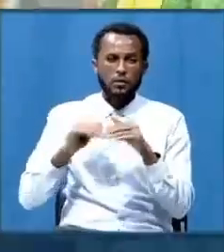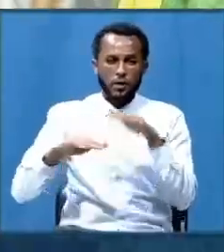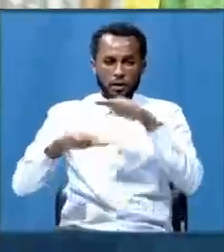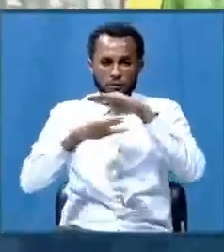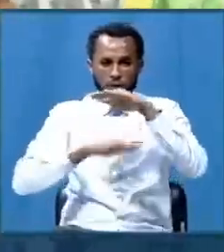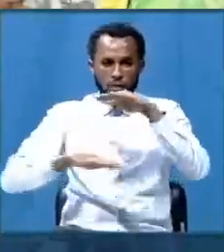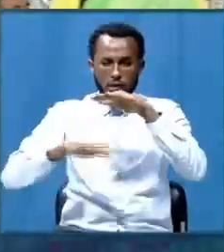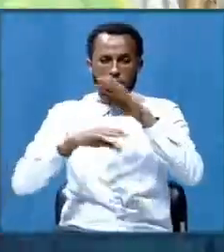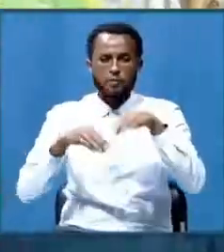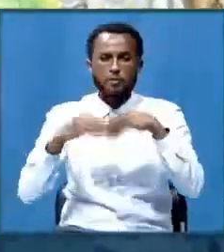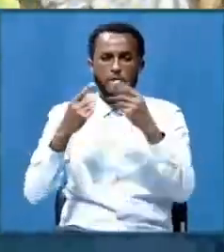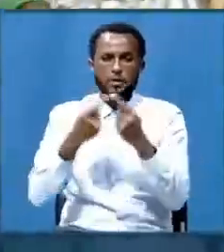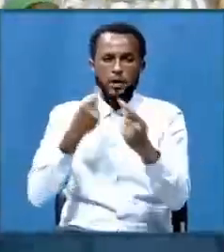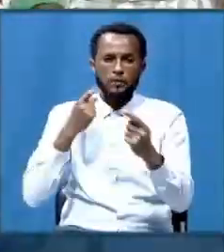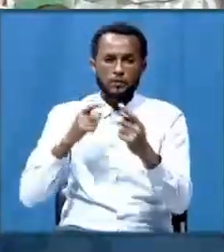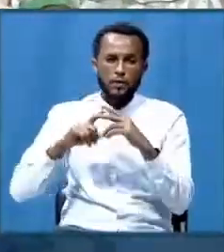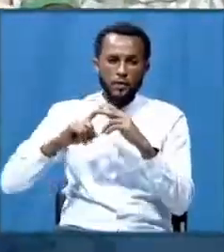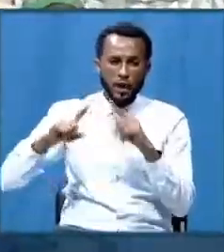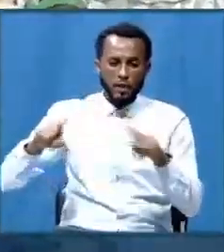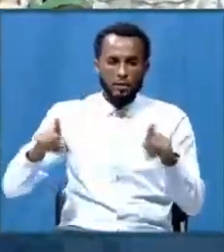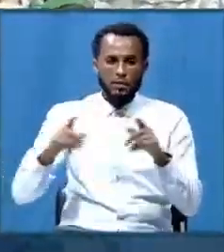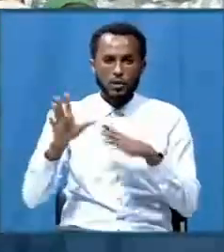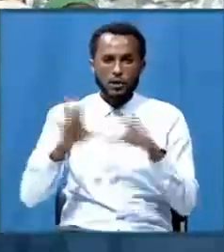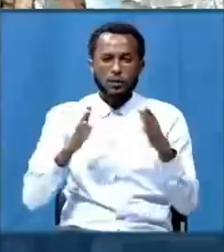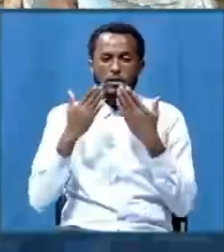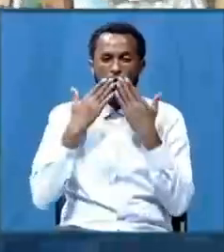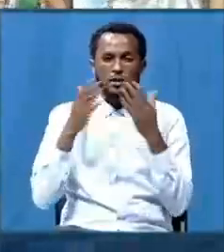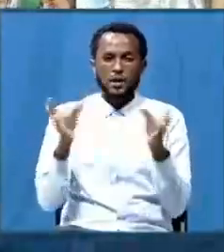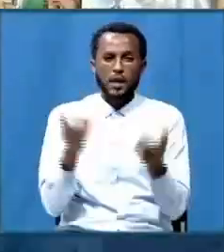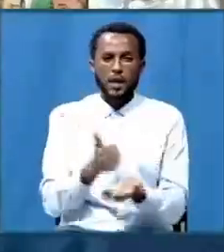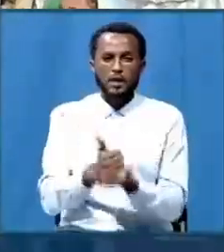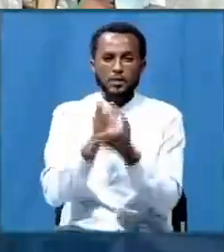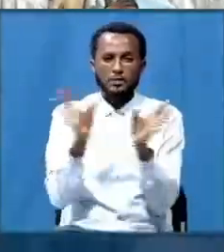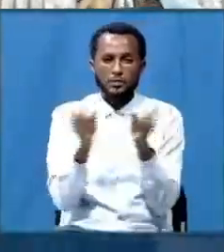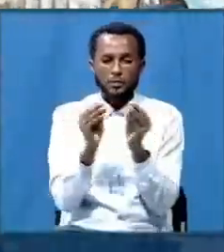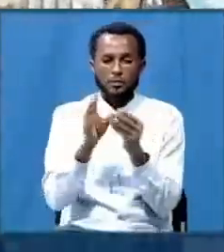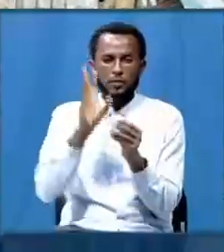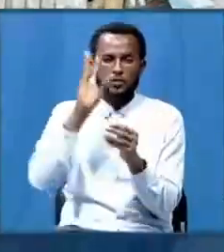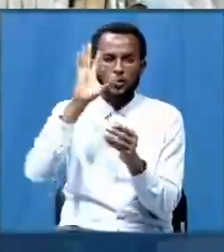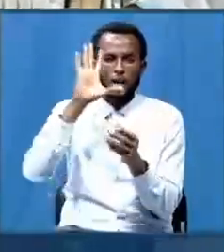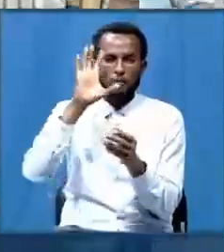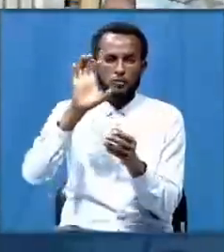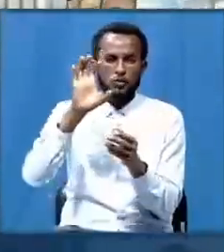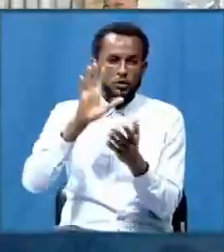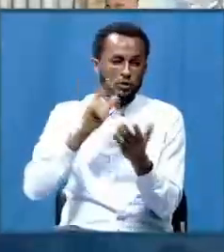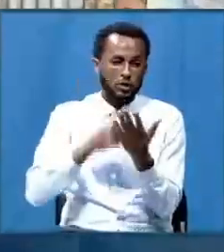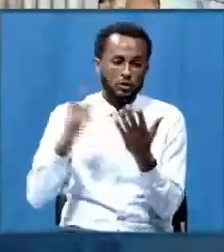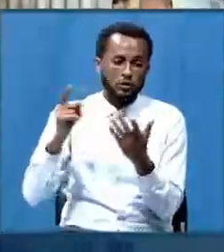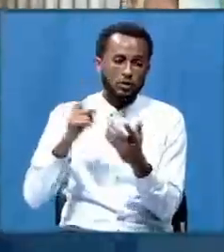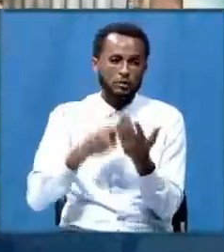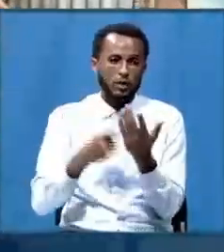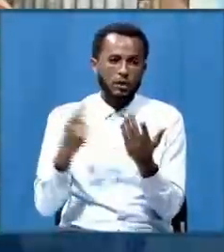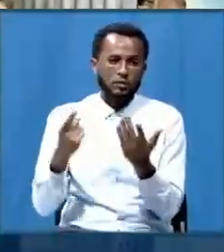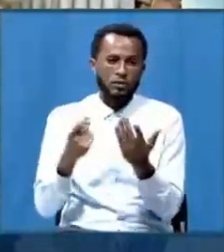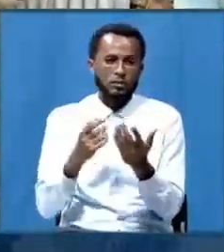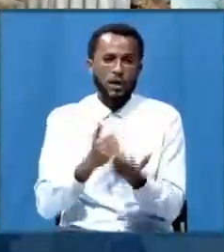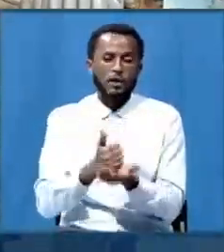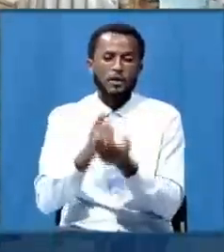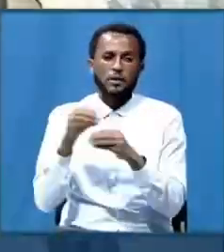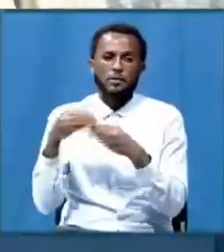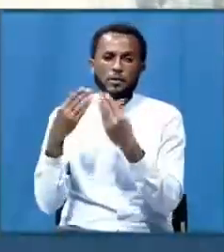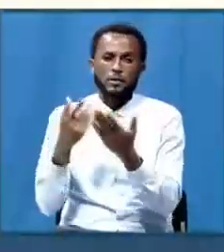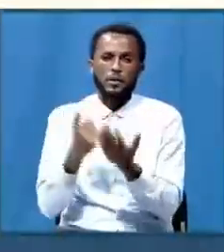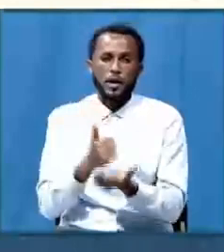መፅለሊ ብምሃብን ካብ ዝተፈላለዩ ገበርቲ ሰናይ ሓገዝ ብምትእኻብን ንስሳን ሓሙሽተን መራሕቲ ስድራ ተጋደልቲ ሓገዝ